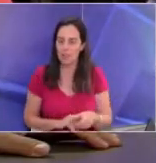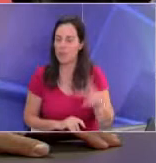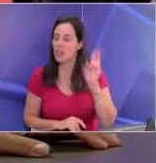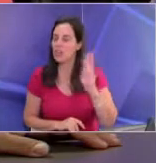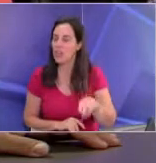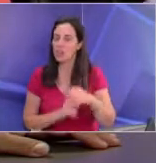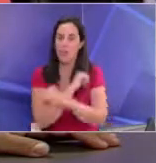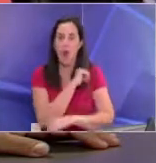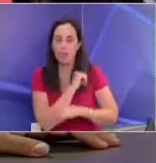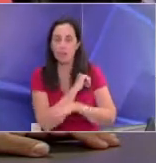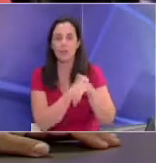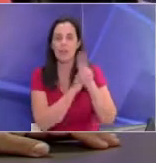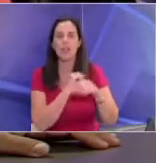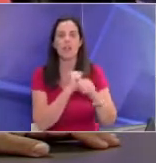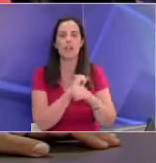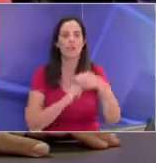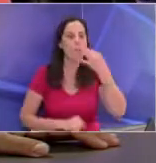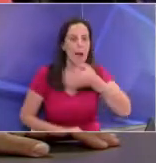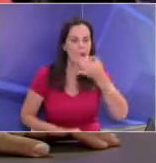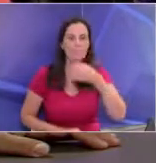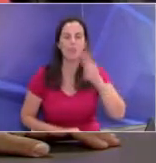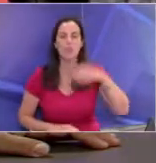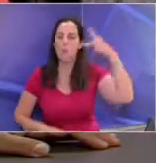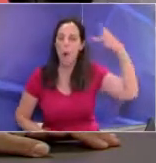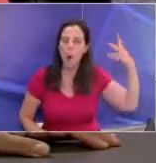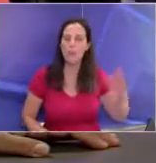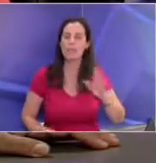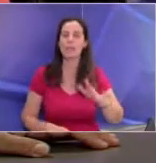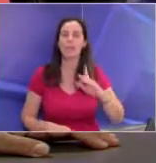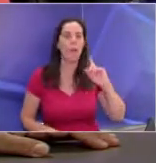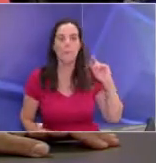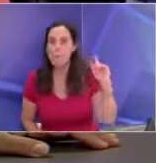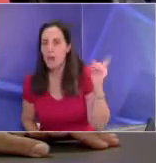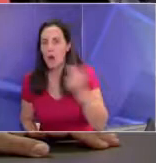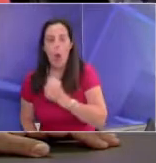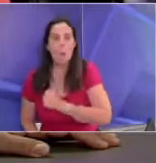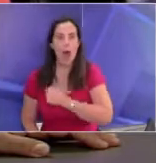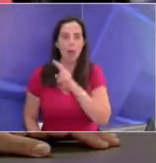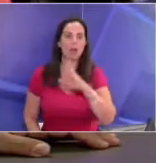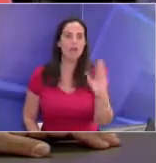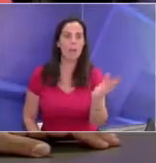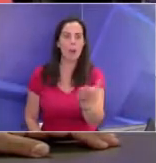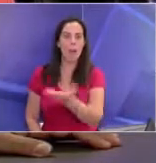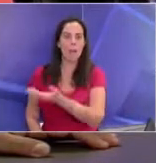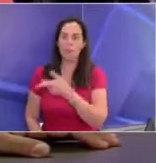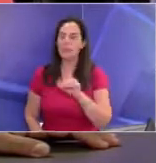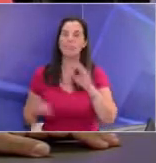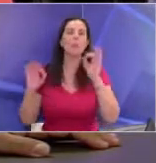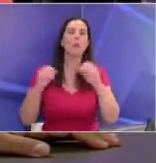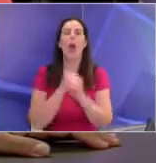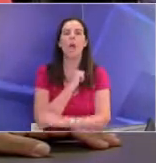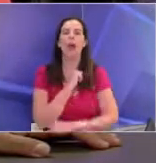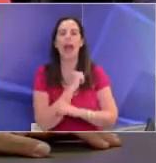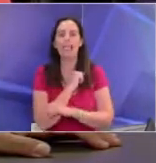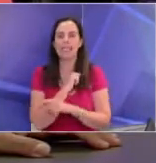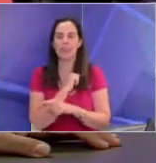יש אוניברסיטאות, ויש מרצים, ויש פרופסורים מהימין. מי? כל בר אילן ושלוחותיה, זה לא בדיוק האוניברסיטה עצמו. בר